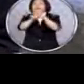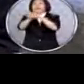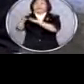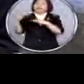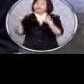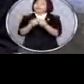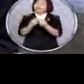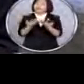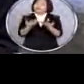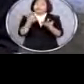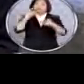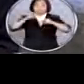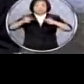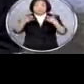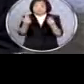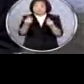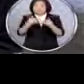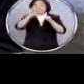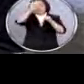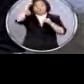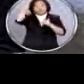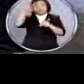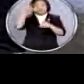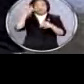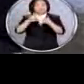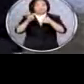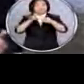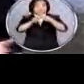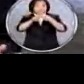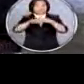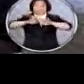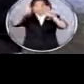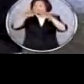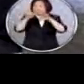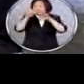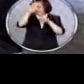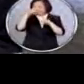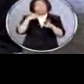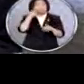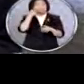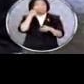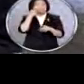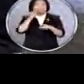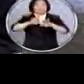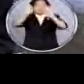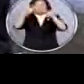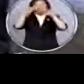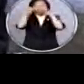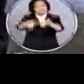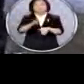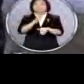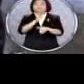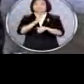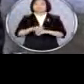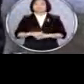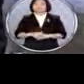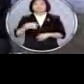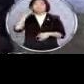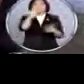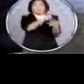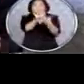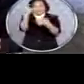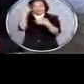果不改的话，我相信民进党是很难成为民主进步党的，因为它并没有进步，甚至于还在退步。所以我们希望大家都有个共